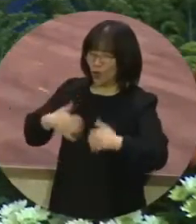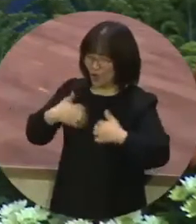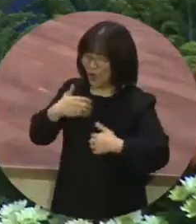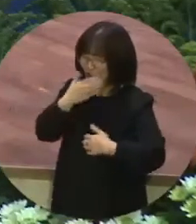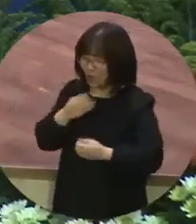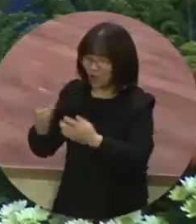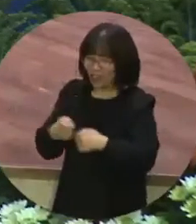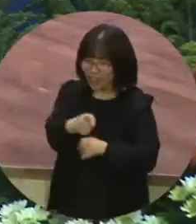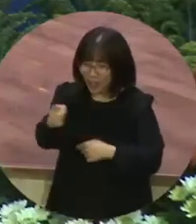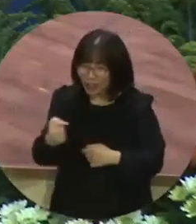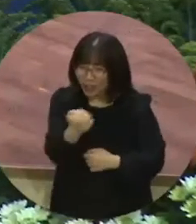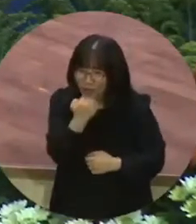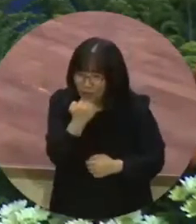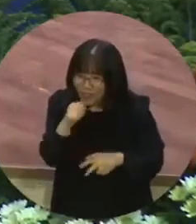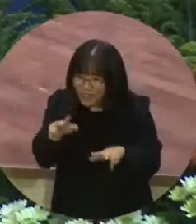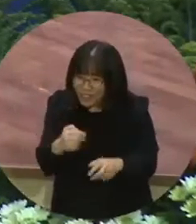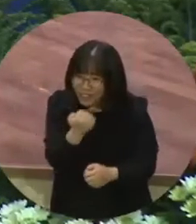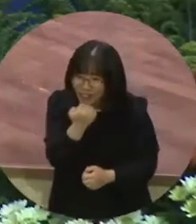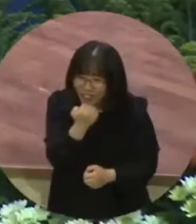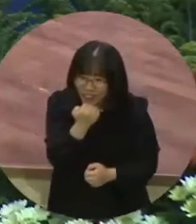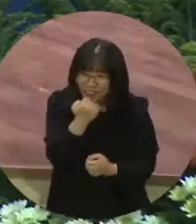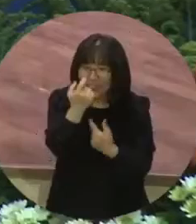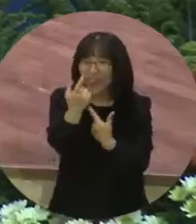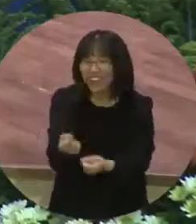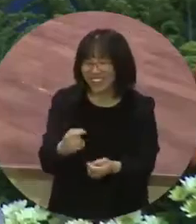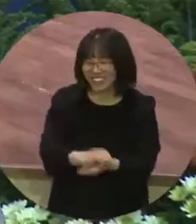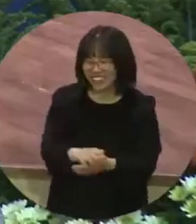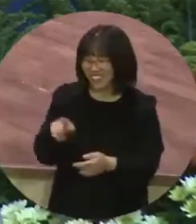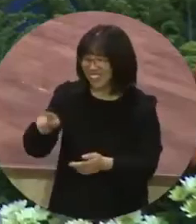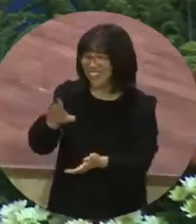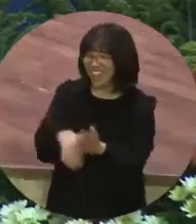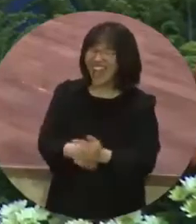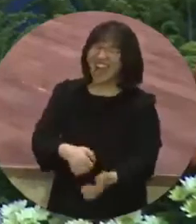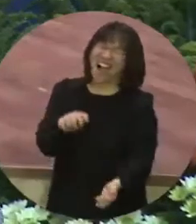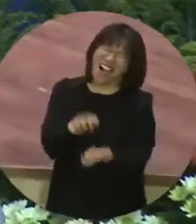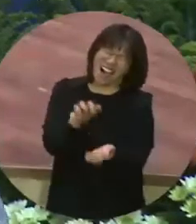여러분 저 웃은 거요. 여러분 웃잖아요. 막 웃은 거예요.